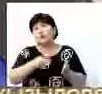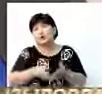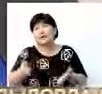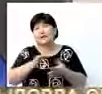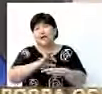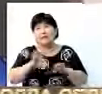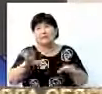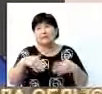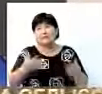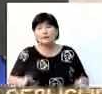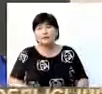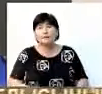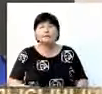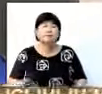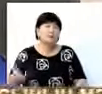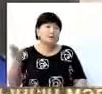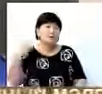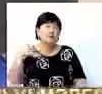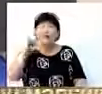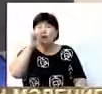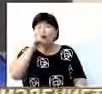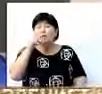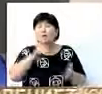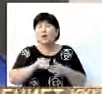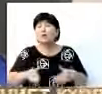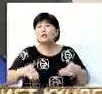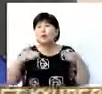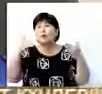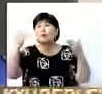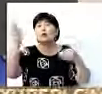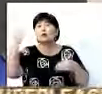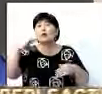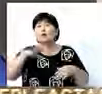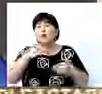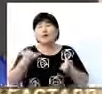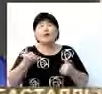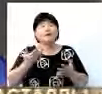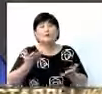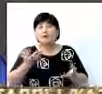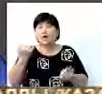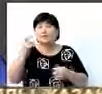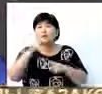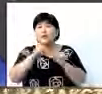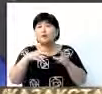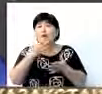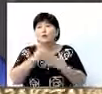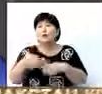таныстырды. Бұрынғыдай мұнайдың бағасы шырқап көкте тұрған жоқ. Сондықтан мына кәсіпорындарым өздеріңе құтты